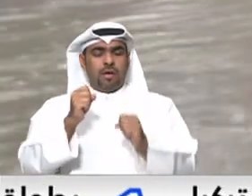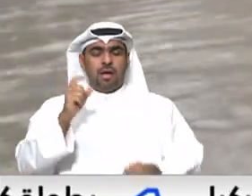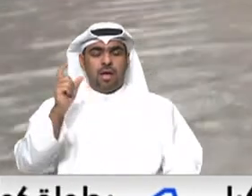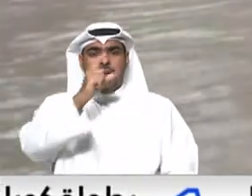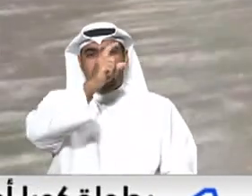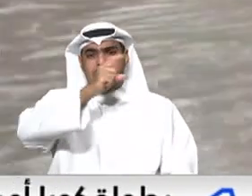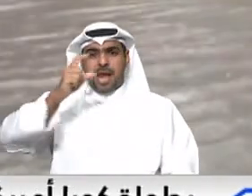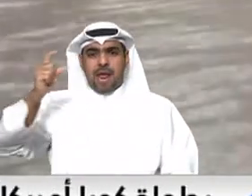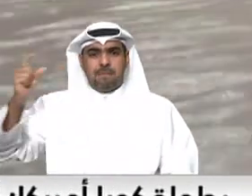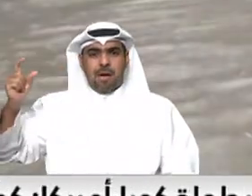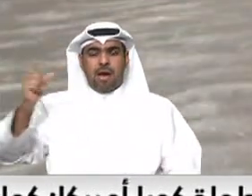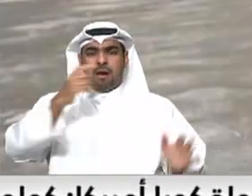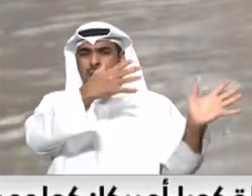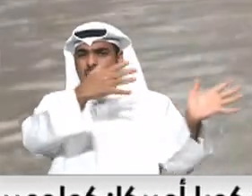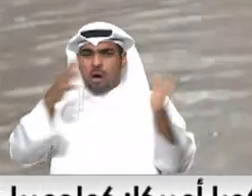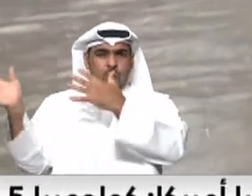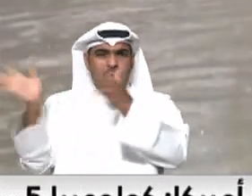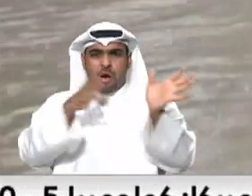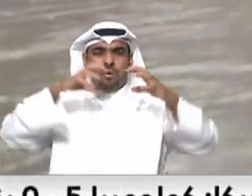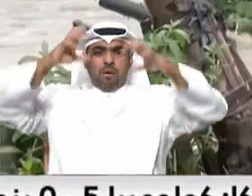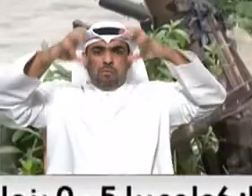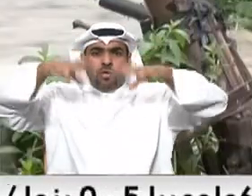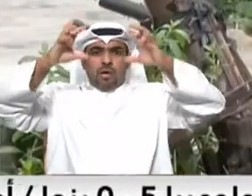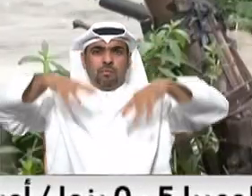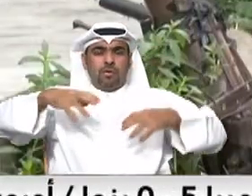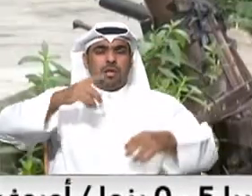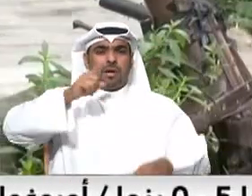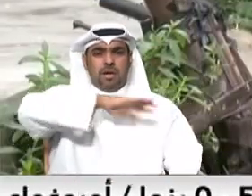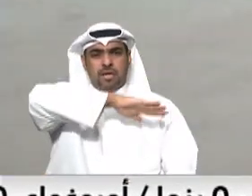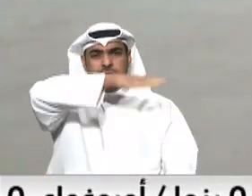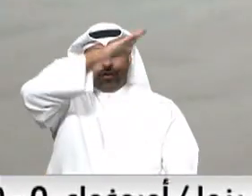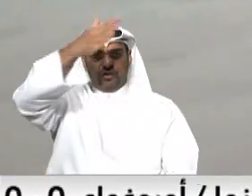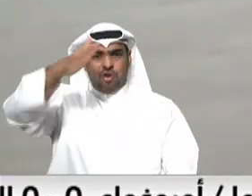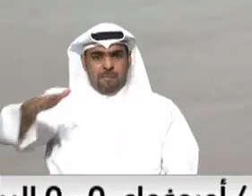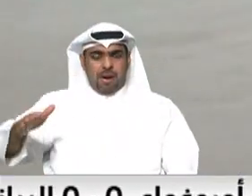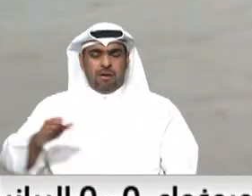الرياح والأمطار الموسمية كل عام بمقتل المئات من السكان.